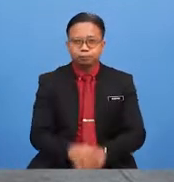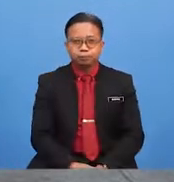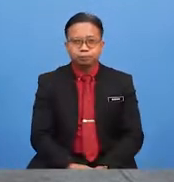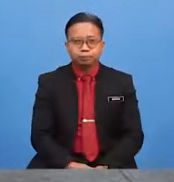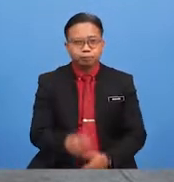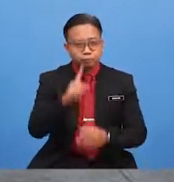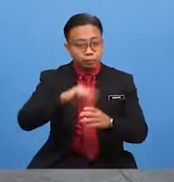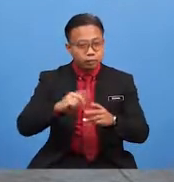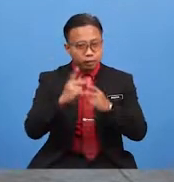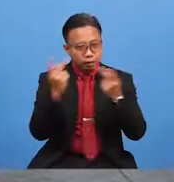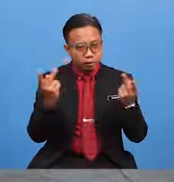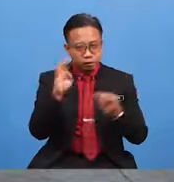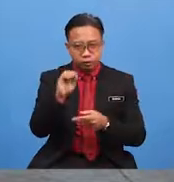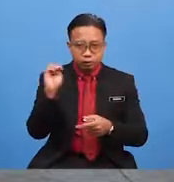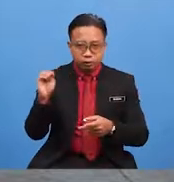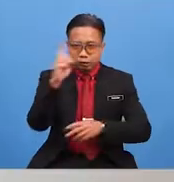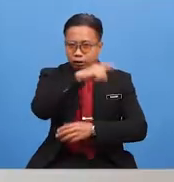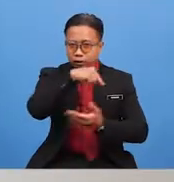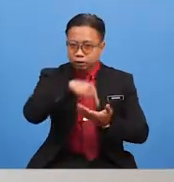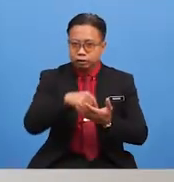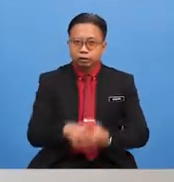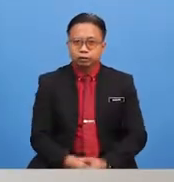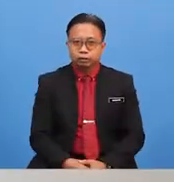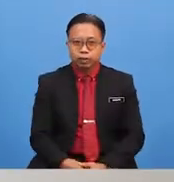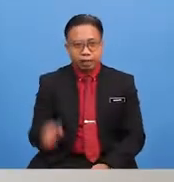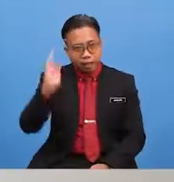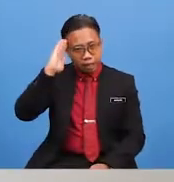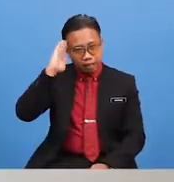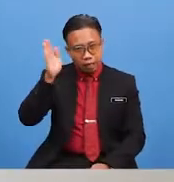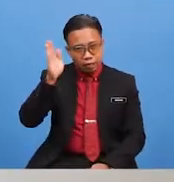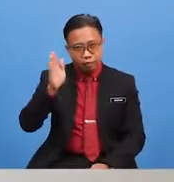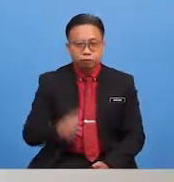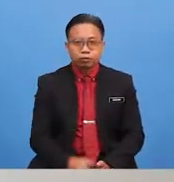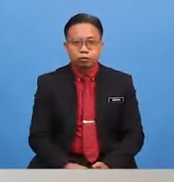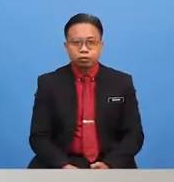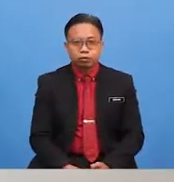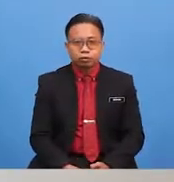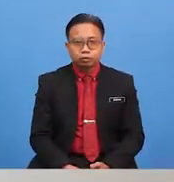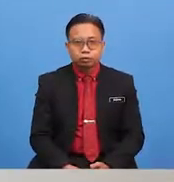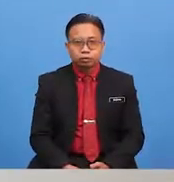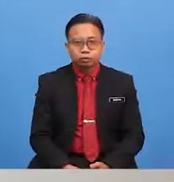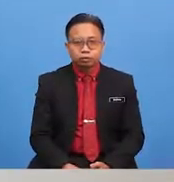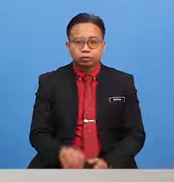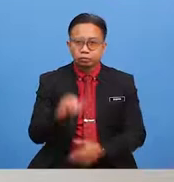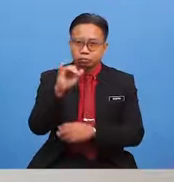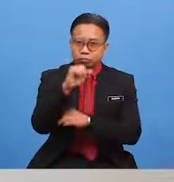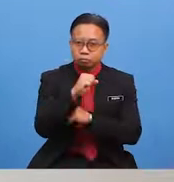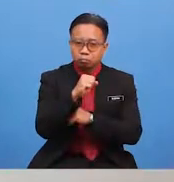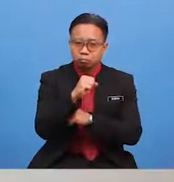Apa khabar murid-murid pada hari ini? Hello. Je vais bien. Hogat